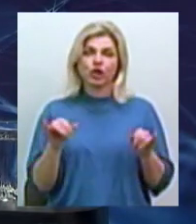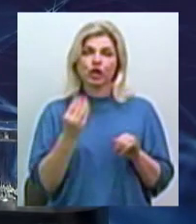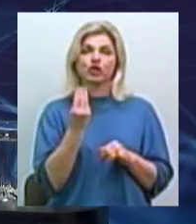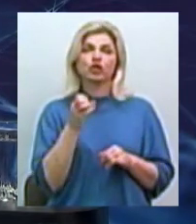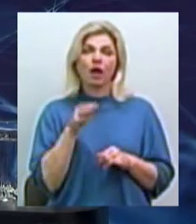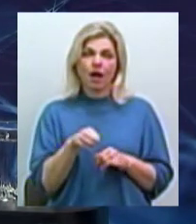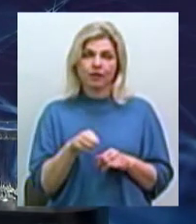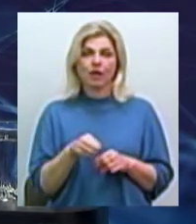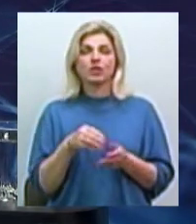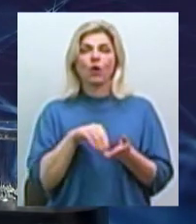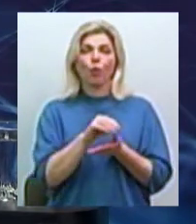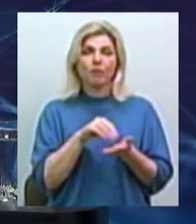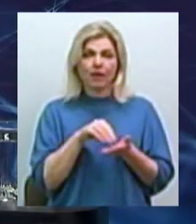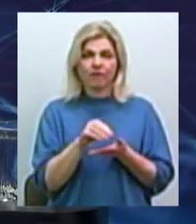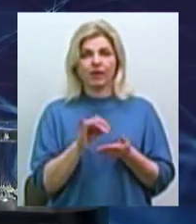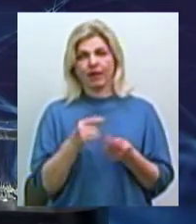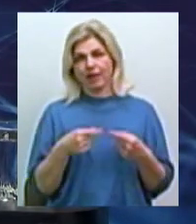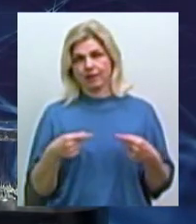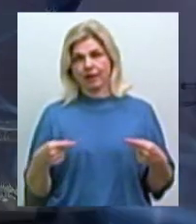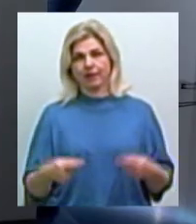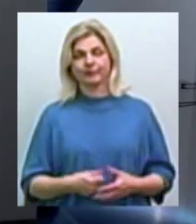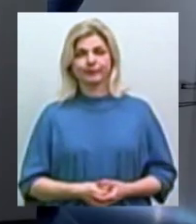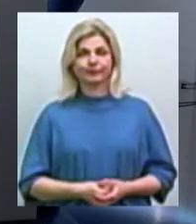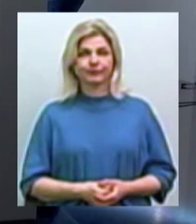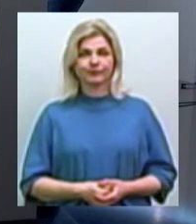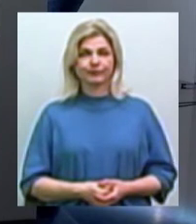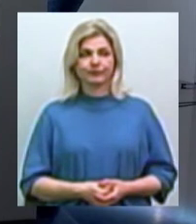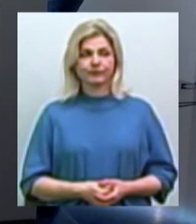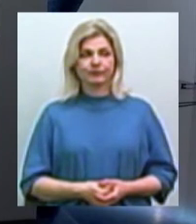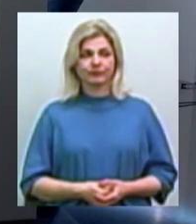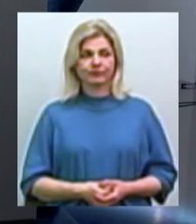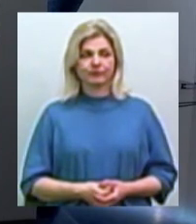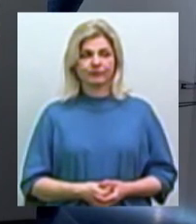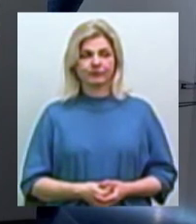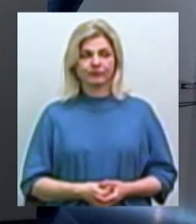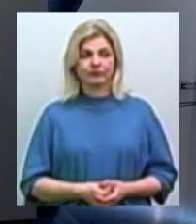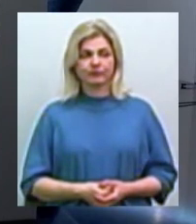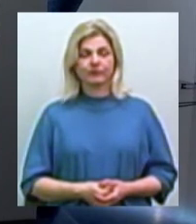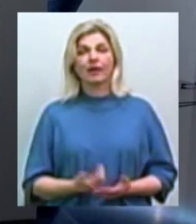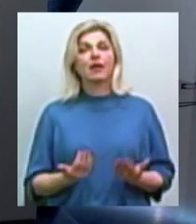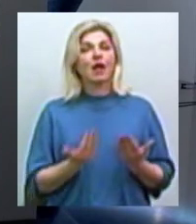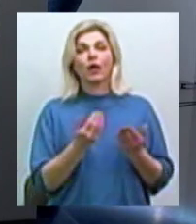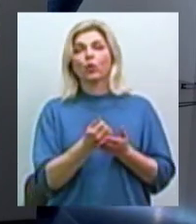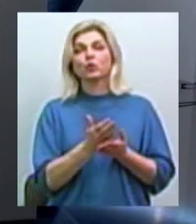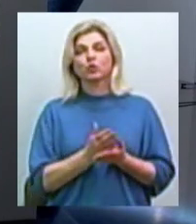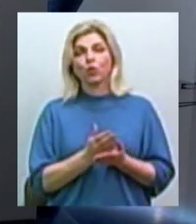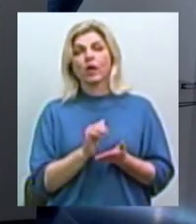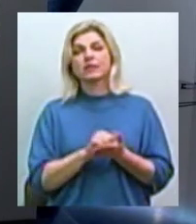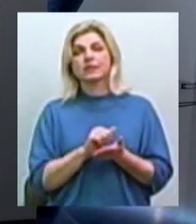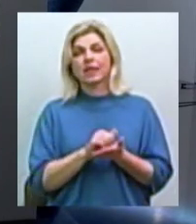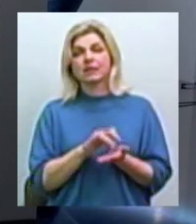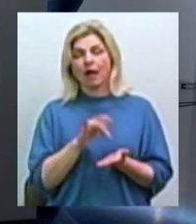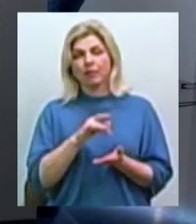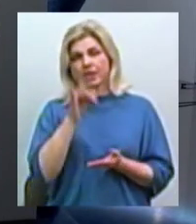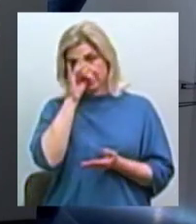штату, закупівлі і так далі. А скажіть, будь ласка, які ще послуги ЦНАПів користуються популярністю